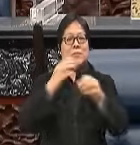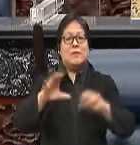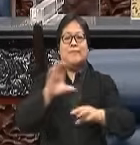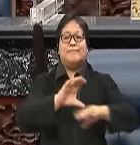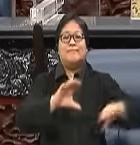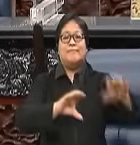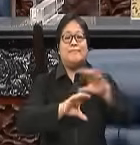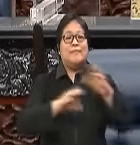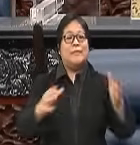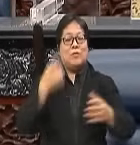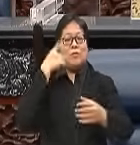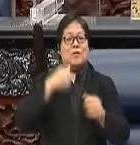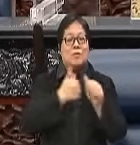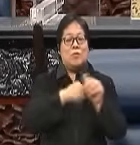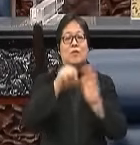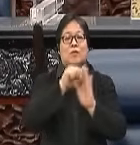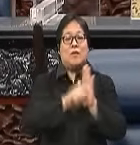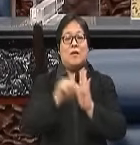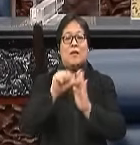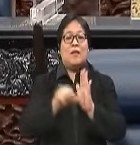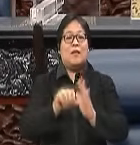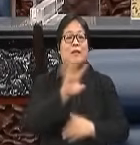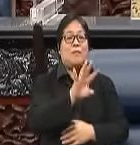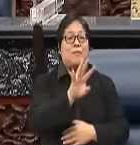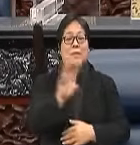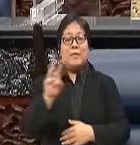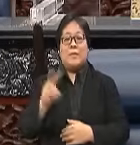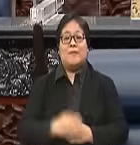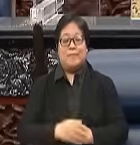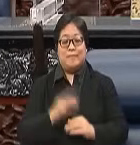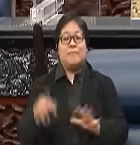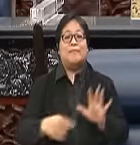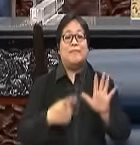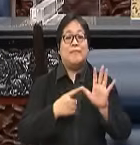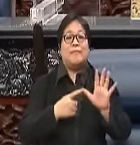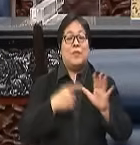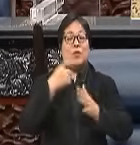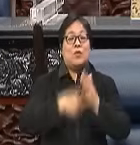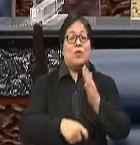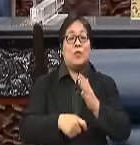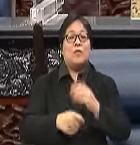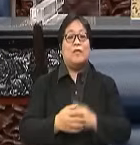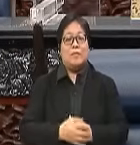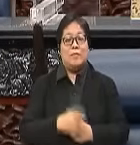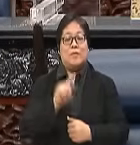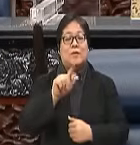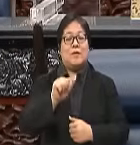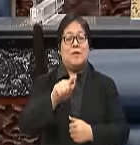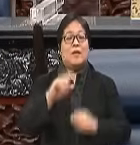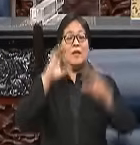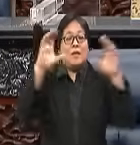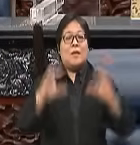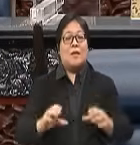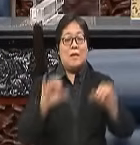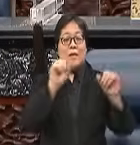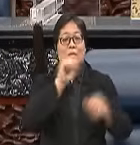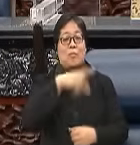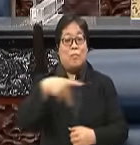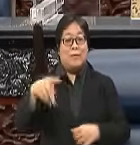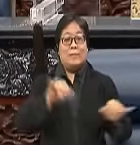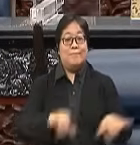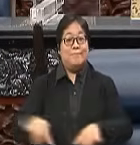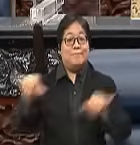saw untuk memenuhi syarat akta 4 6 kelima kos pemantauan tak cocok tata cara operasi standart ataupun